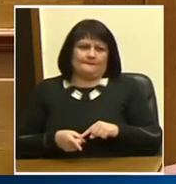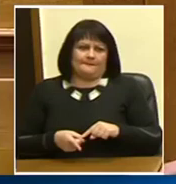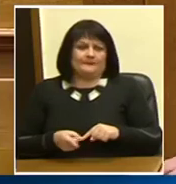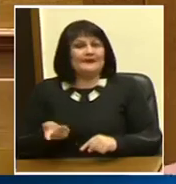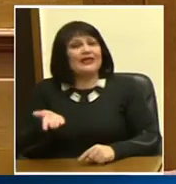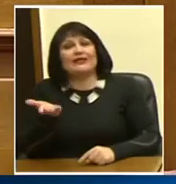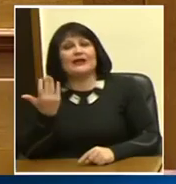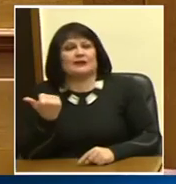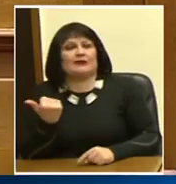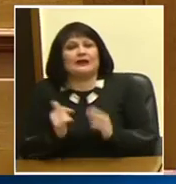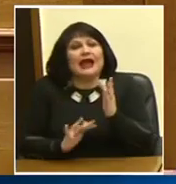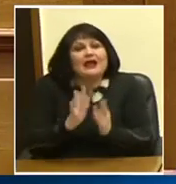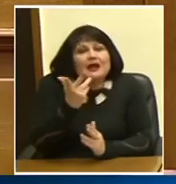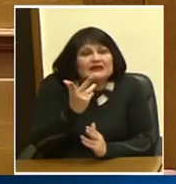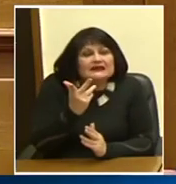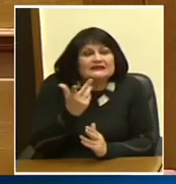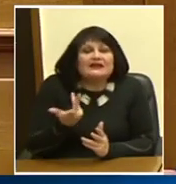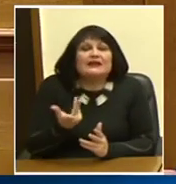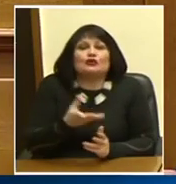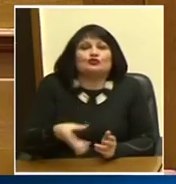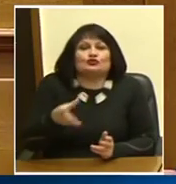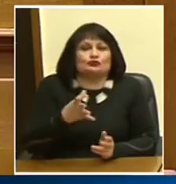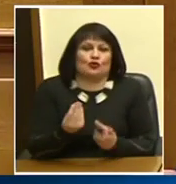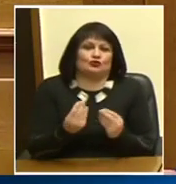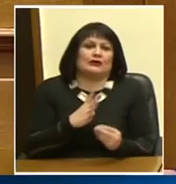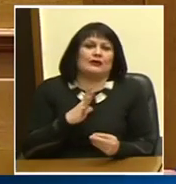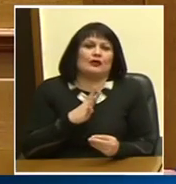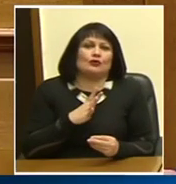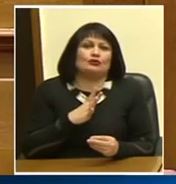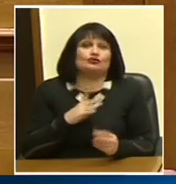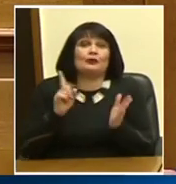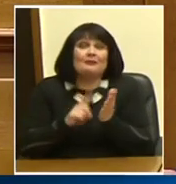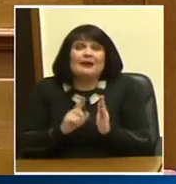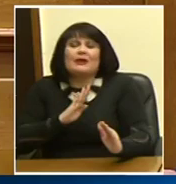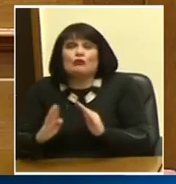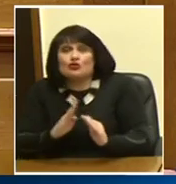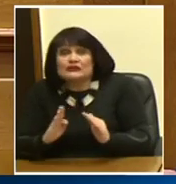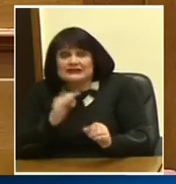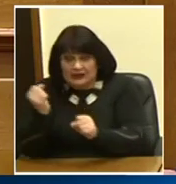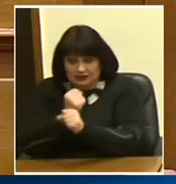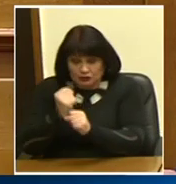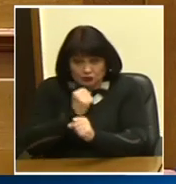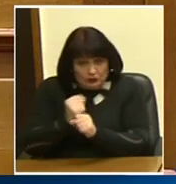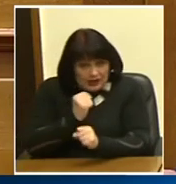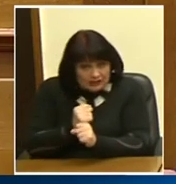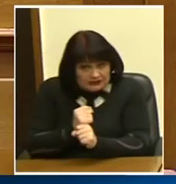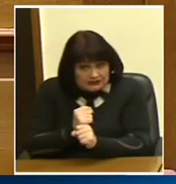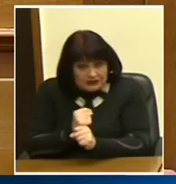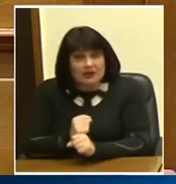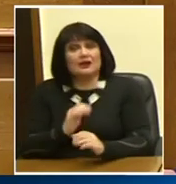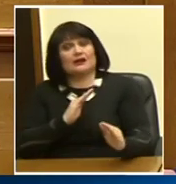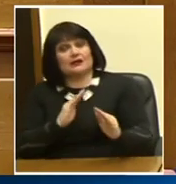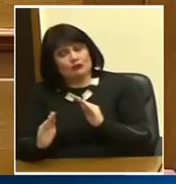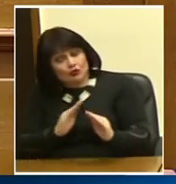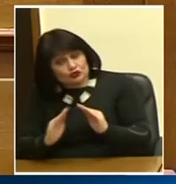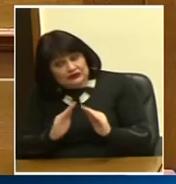υπάρχει ανάπτυξη για την κοινωνική πλειοψηφία δίχως προστασία της εργασίας, δίχως